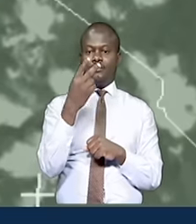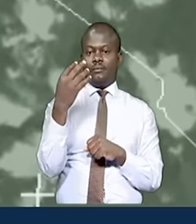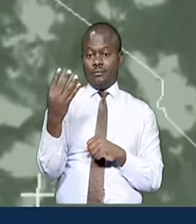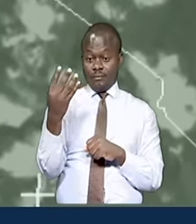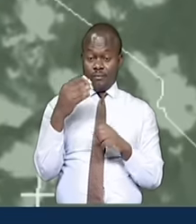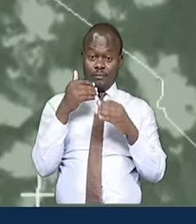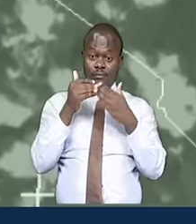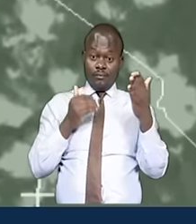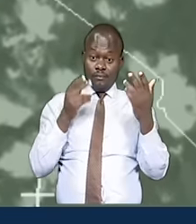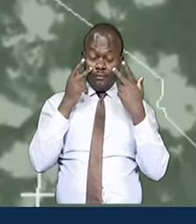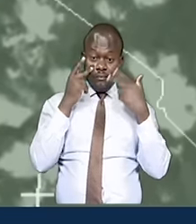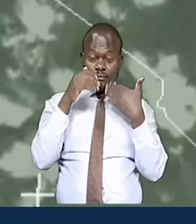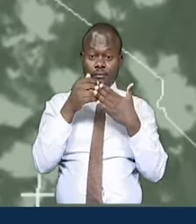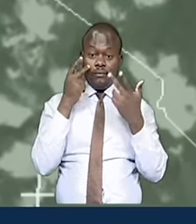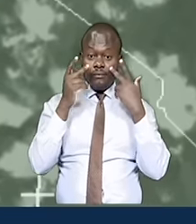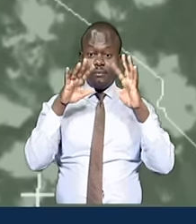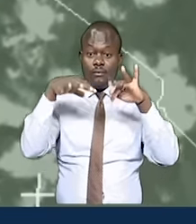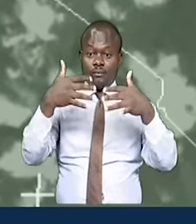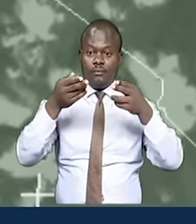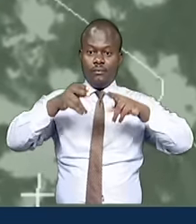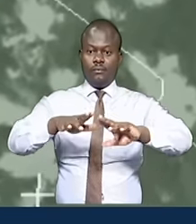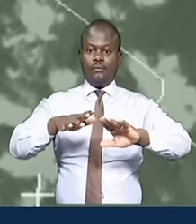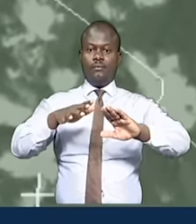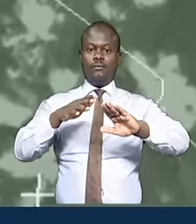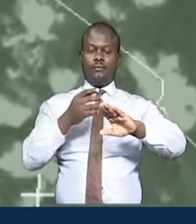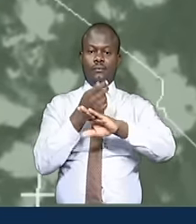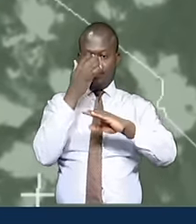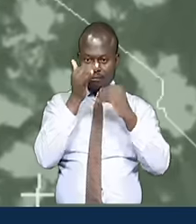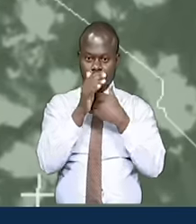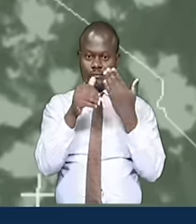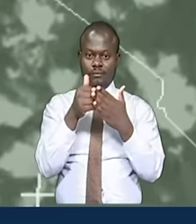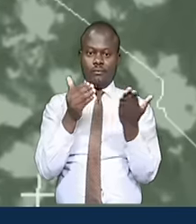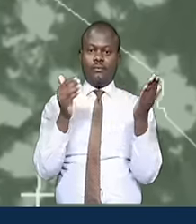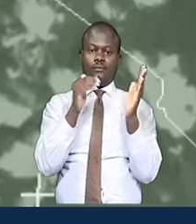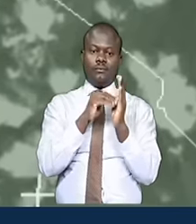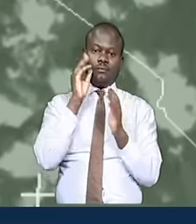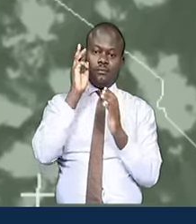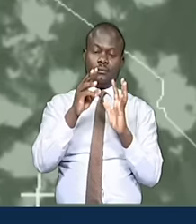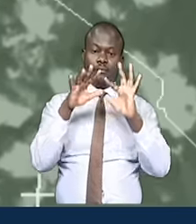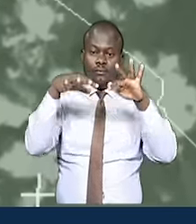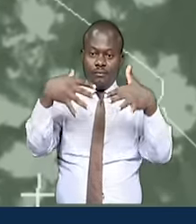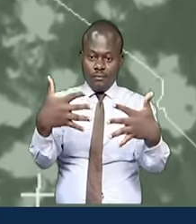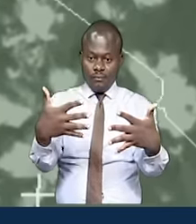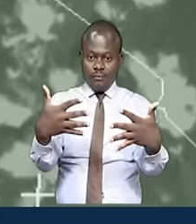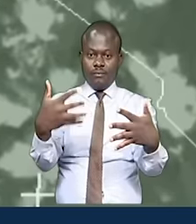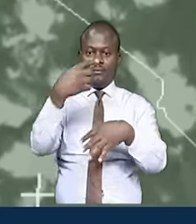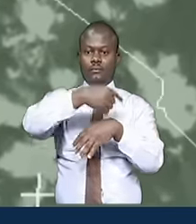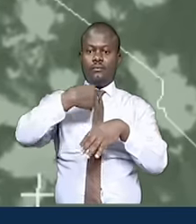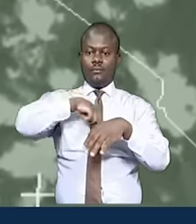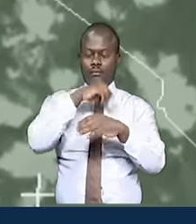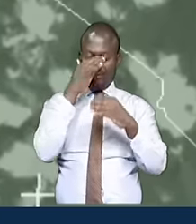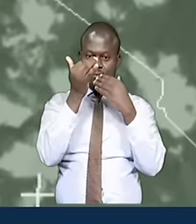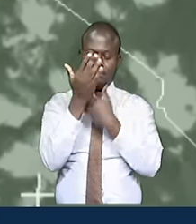yuko tureba ku munsi wejo reka turebe n'uyu munsi uko wagenze amasaha mu gitondo ku gicamunsi ndetse nuko biza kurara muri iri joro kuri uyu munsi rero amasaha mu